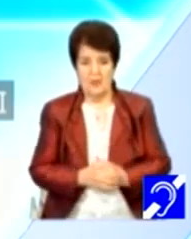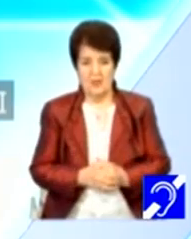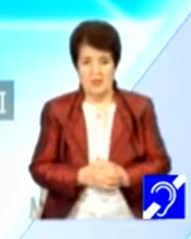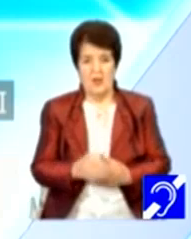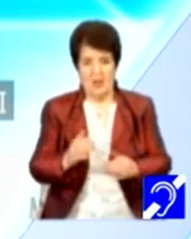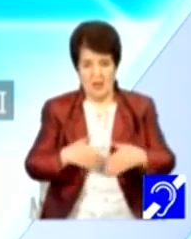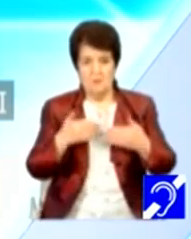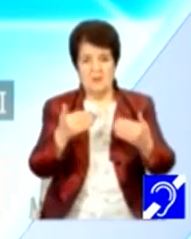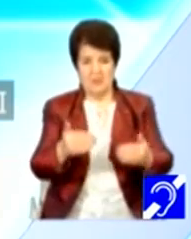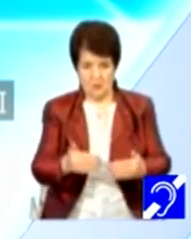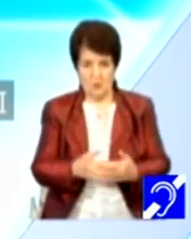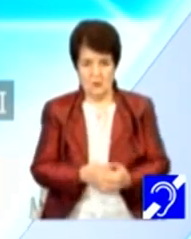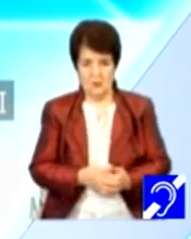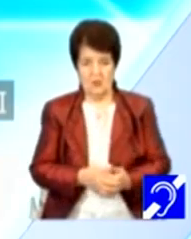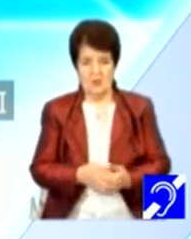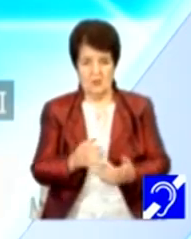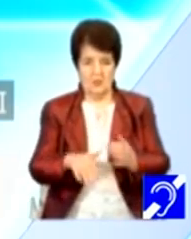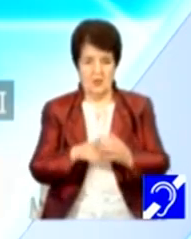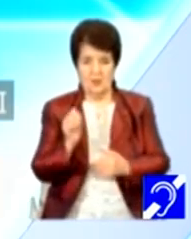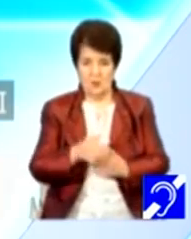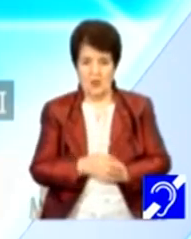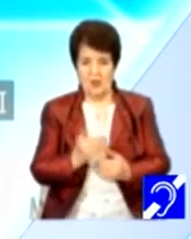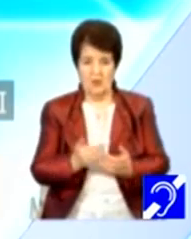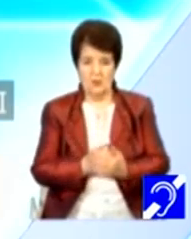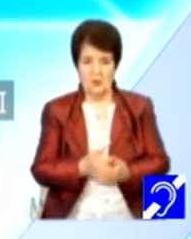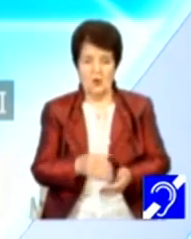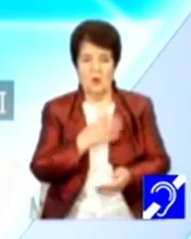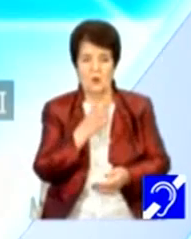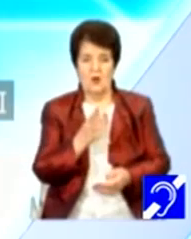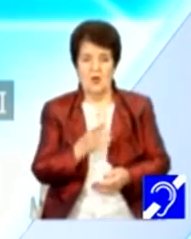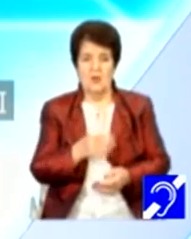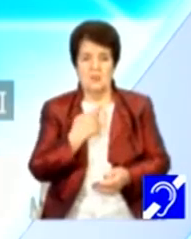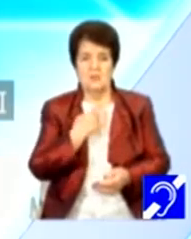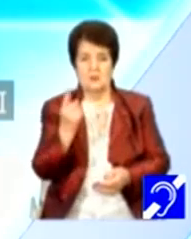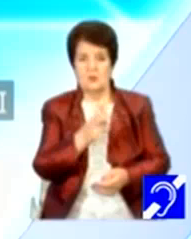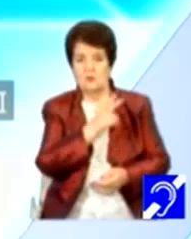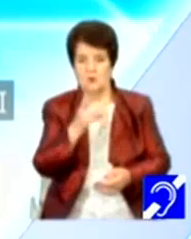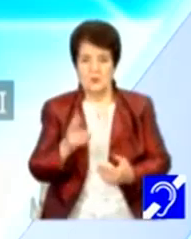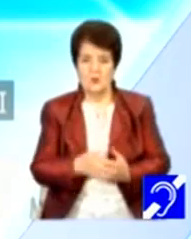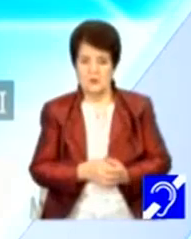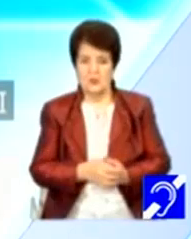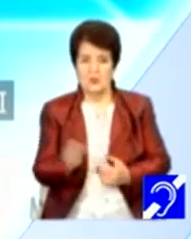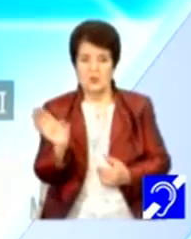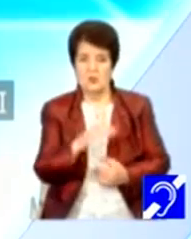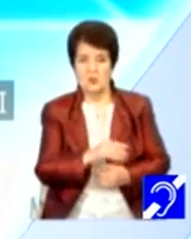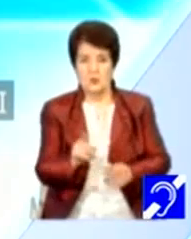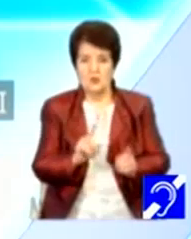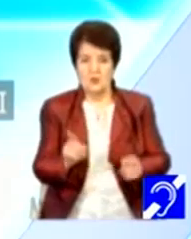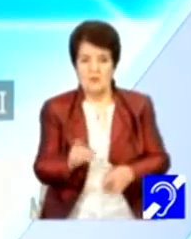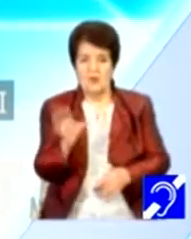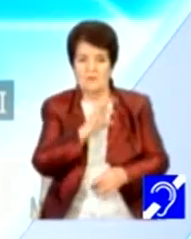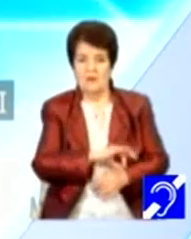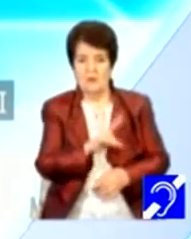le-am trecut, nu o electorală, când trebuia să salvăm națiunea și voteze nu știu pe cine și toți cedați în